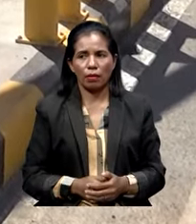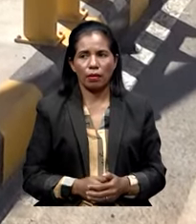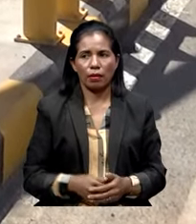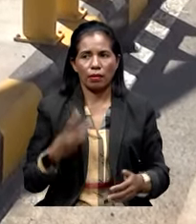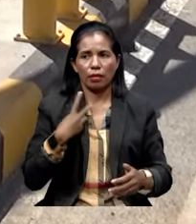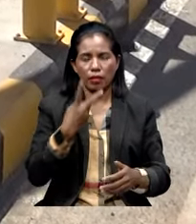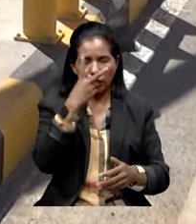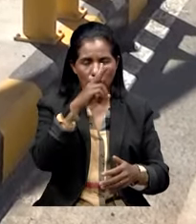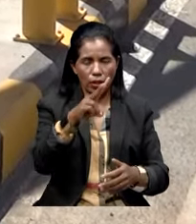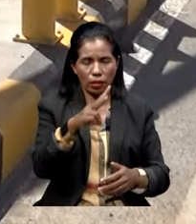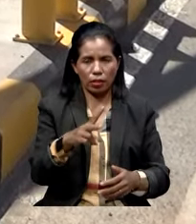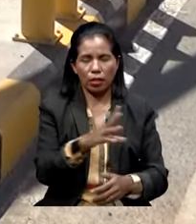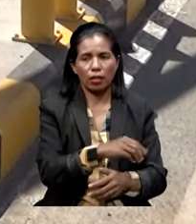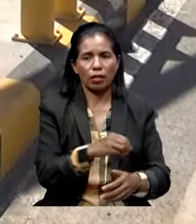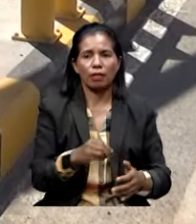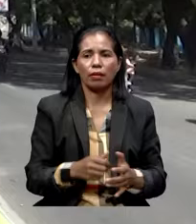sira de